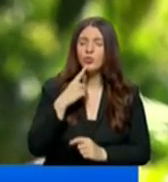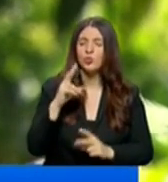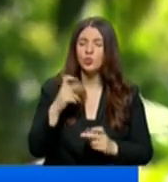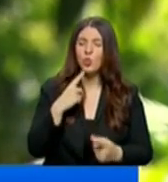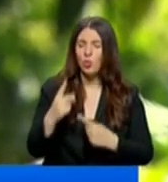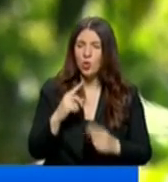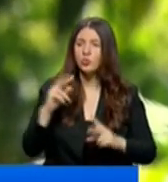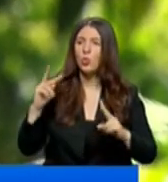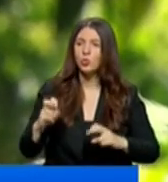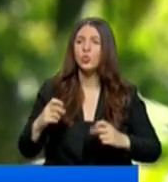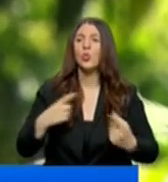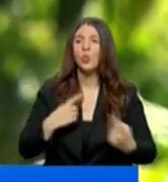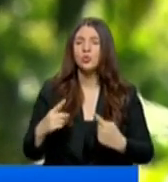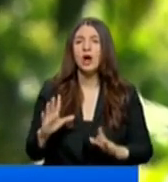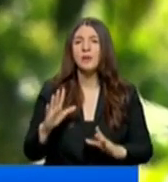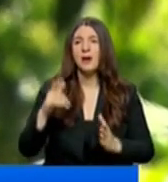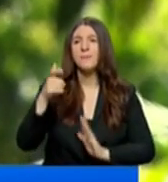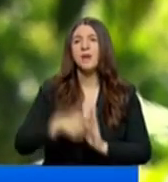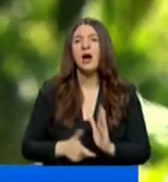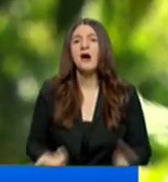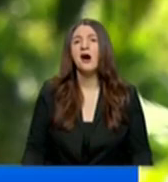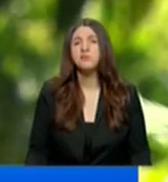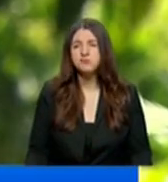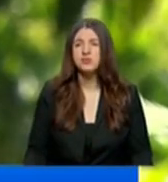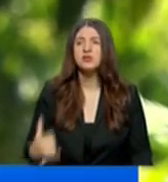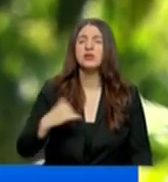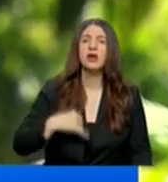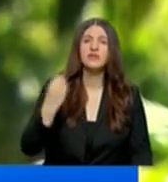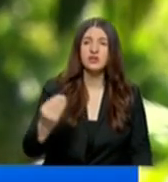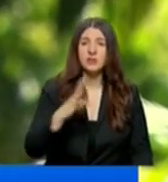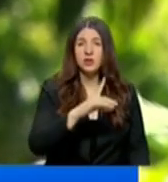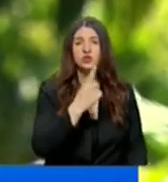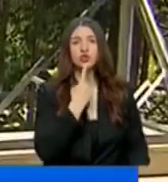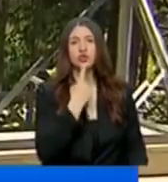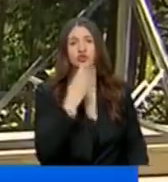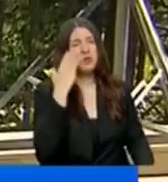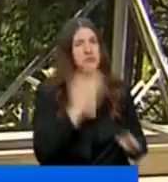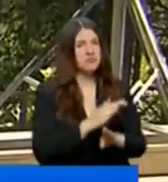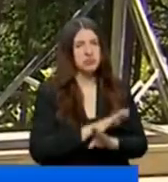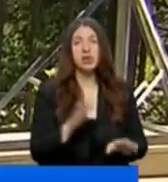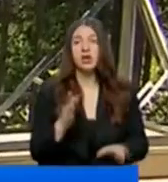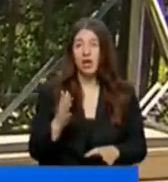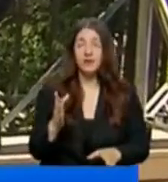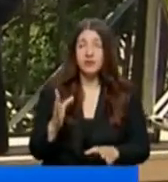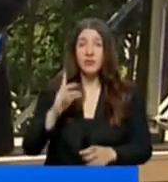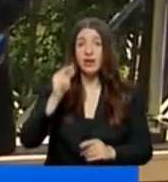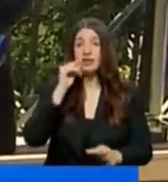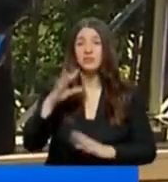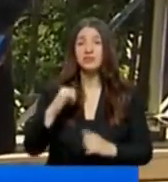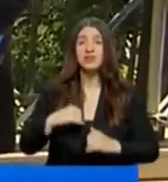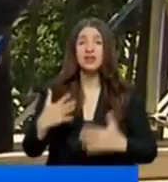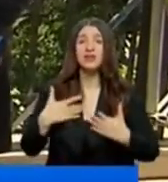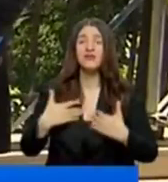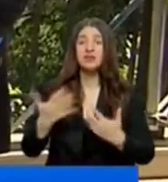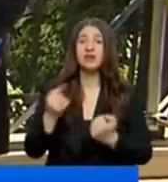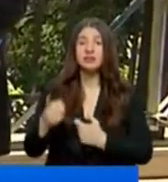dillendirildi masada, oturuldu, konuşuldu ama metne dökülmedi. Rahatlatacağız. Ama sözel mutabakata vardınız. Evet evet, ama insanlar bir rahat nefes